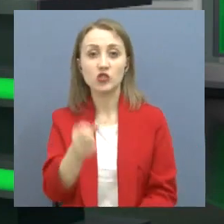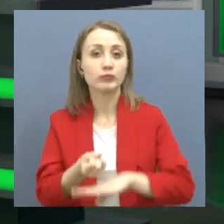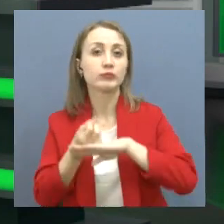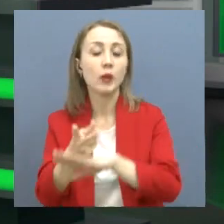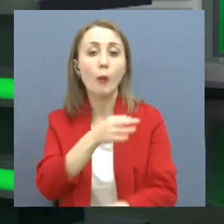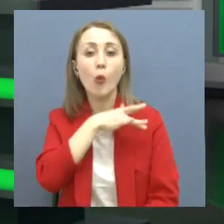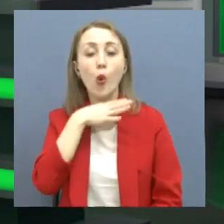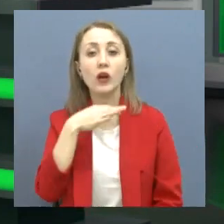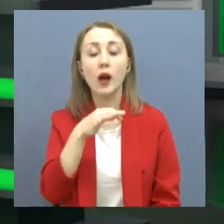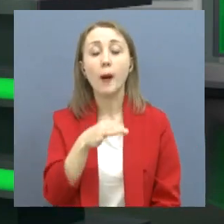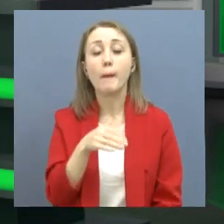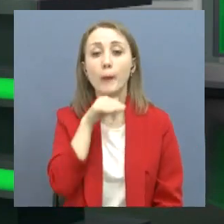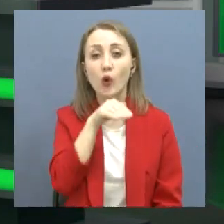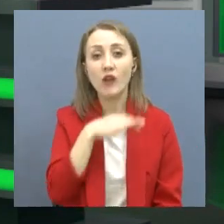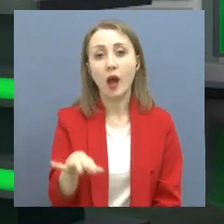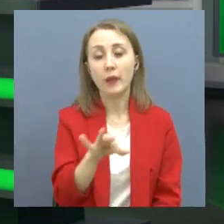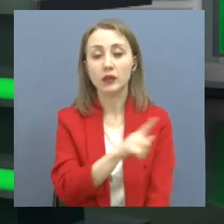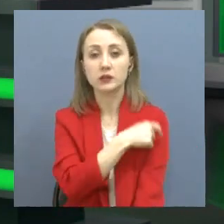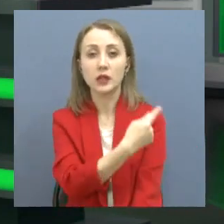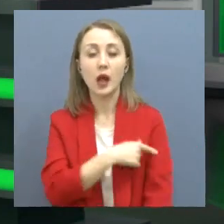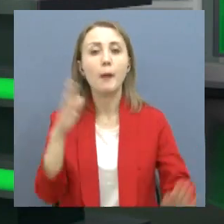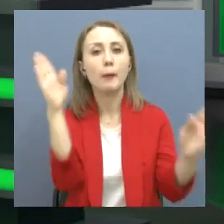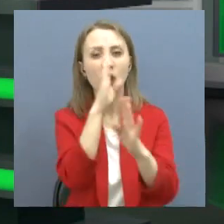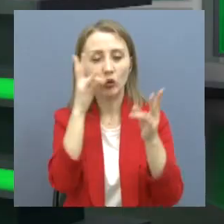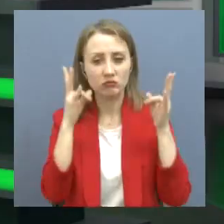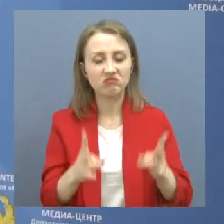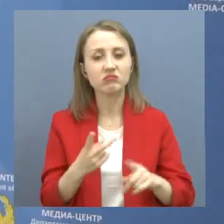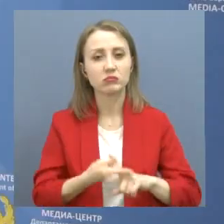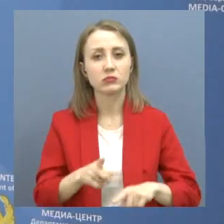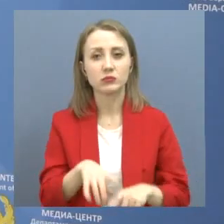многопрофильную областную больницу. Природная стихия стала причиной трагедии.